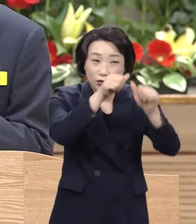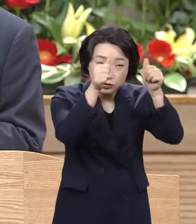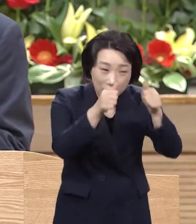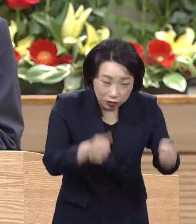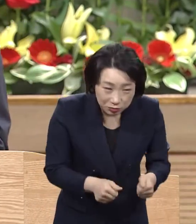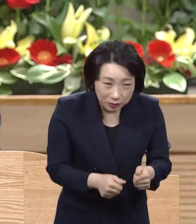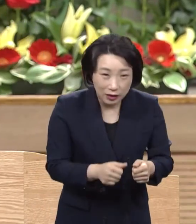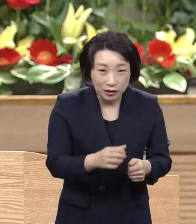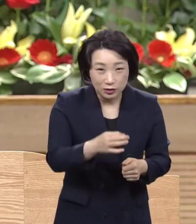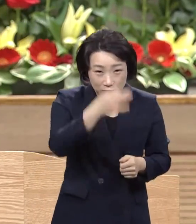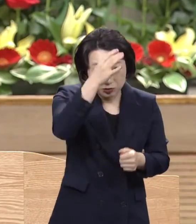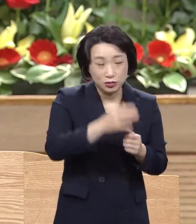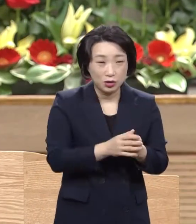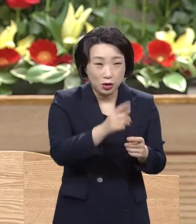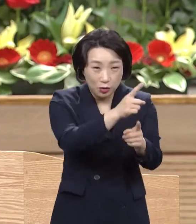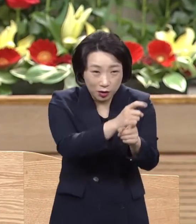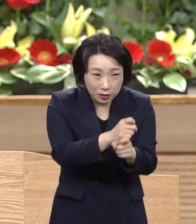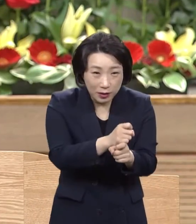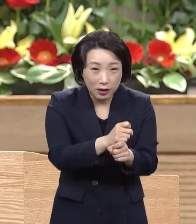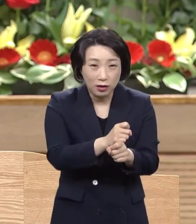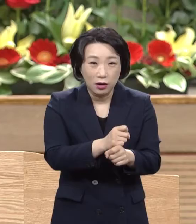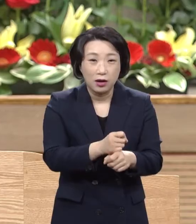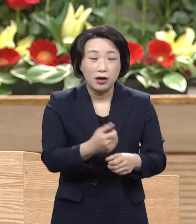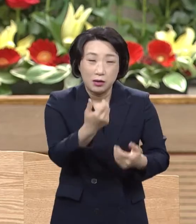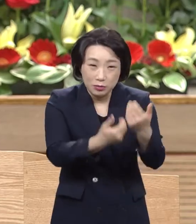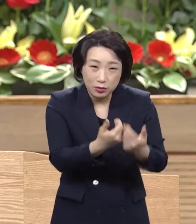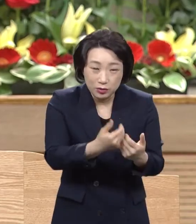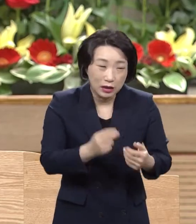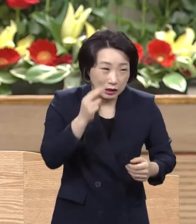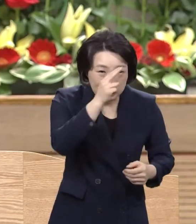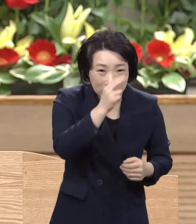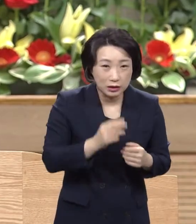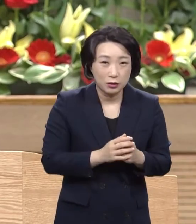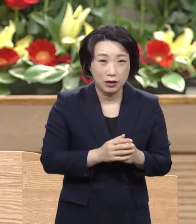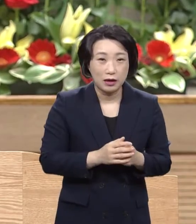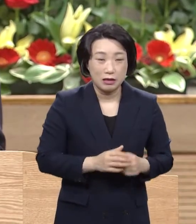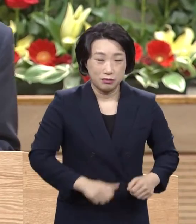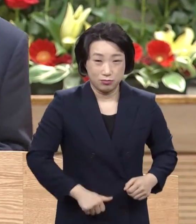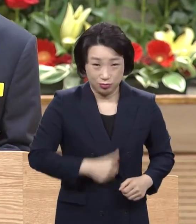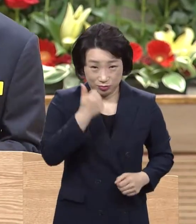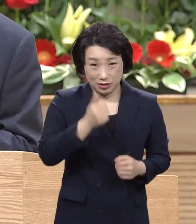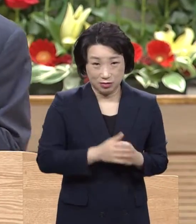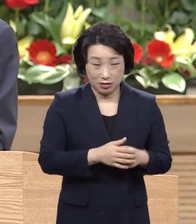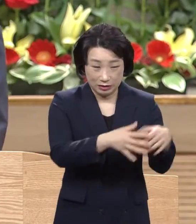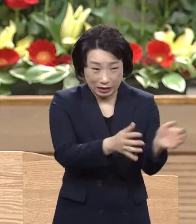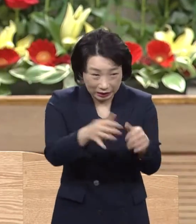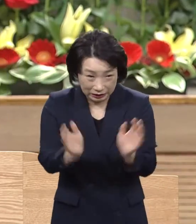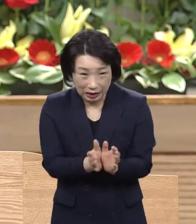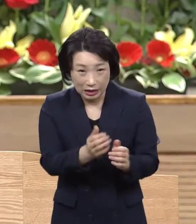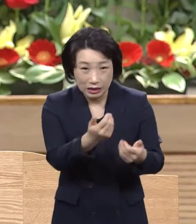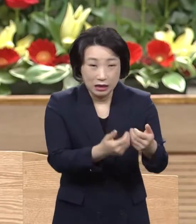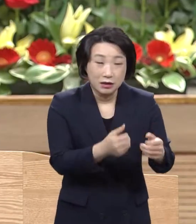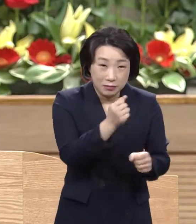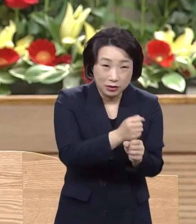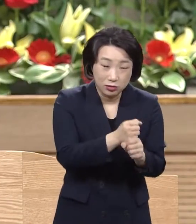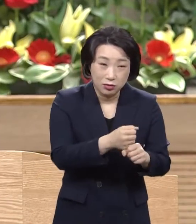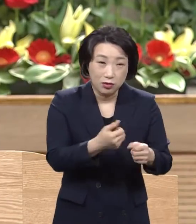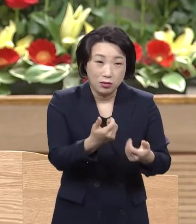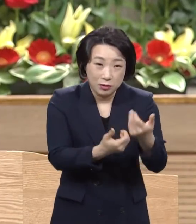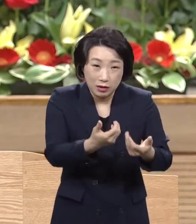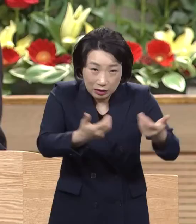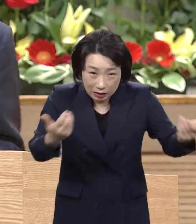우상숭배와 술수와 원수 맺는 것과 분쟁과 시기와 분냄과 당짓는 것과